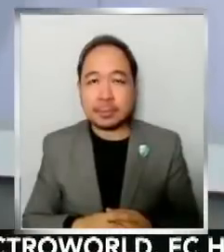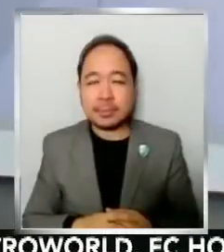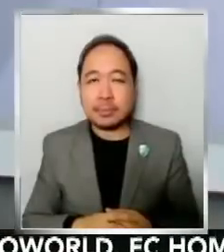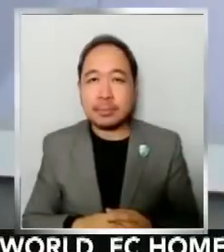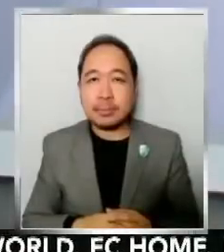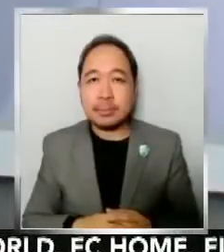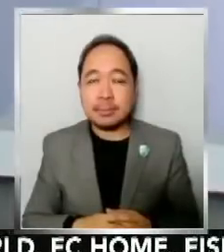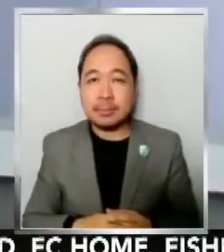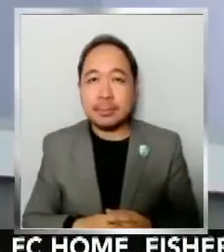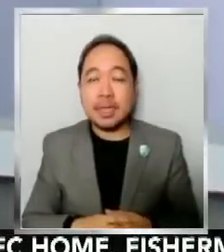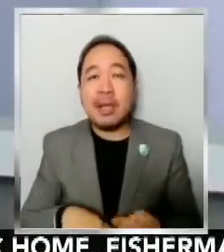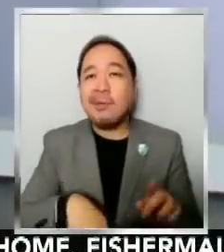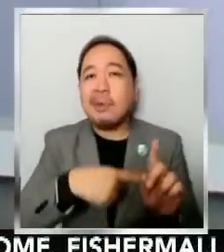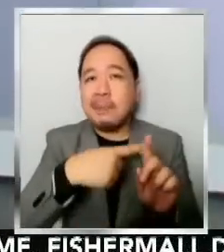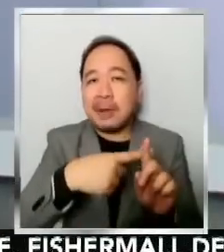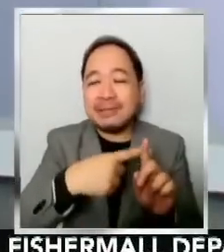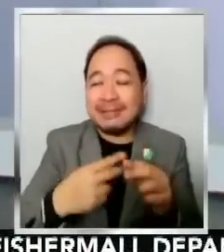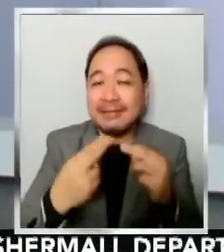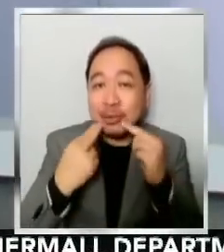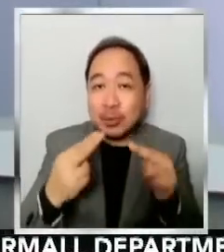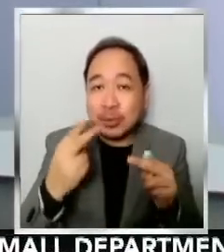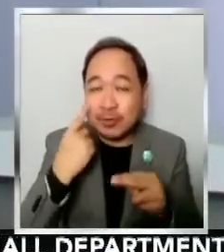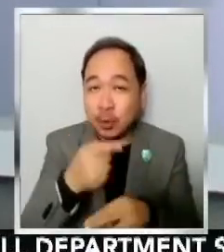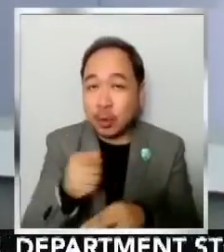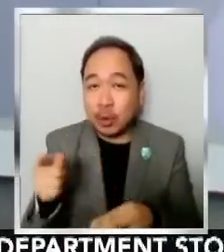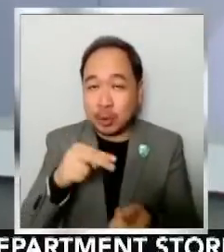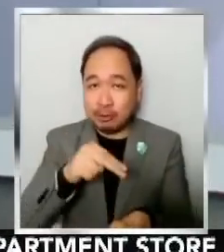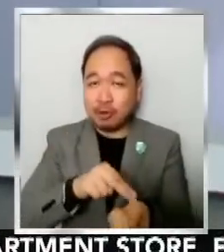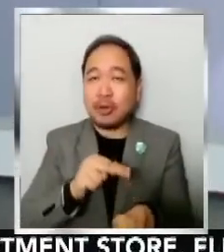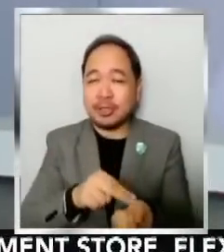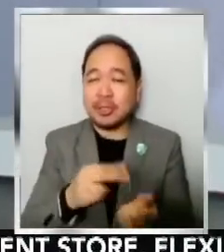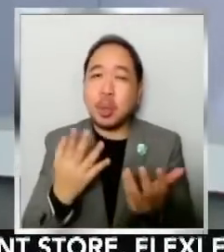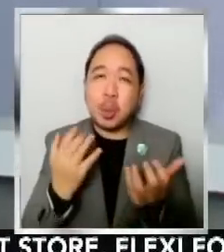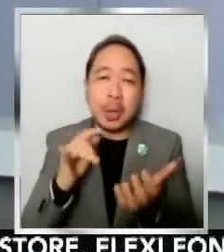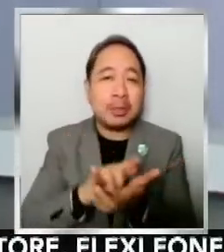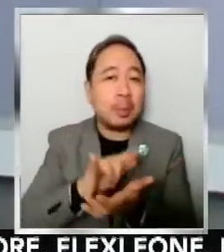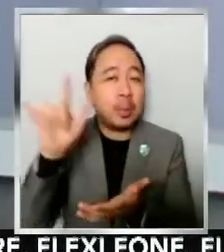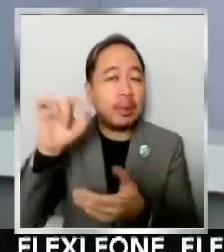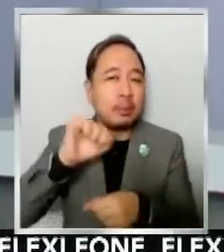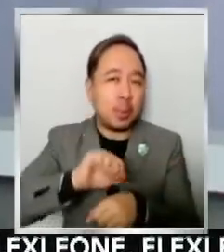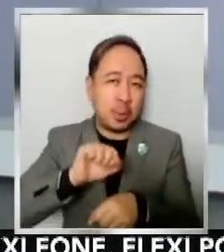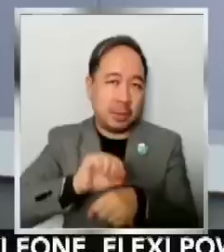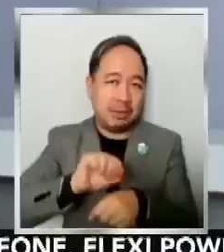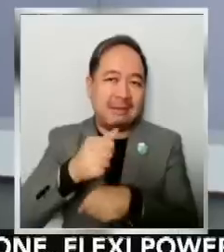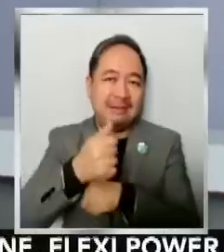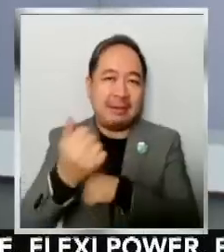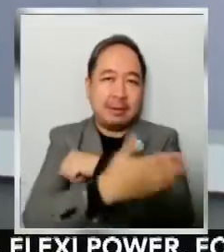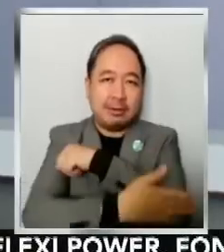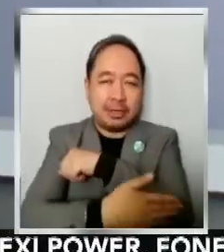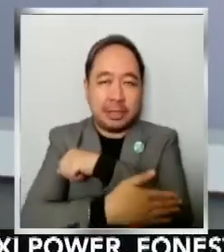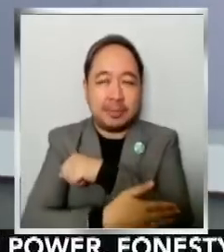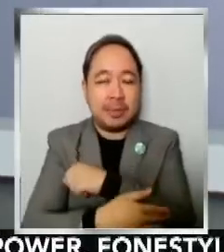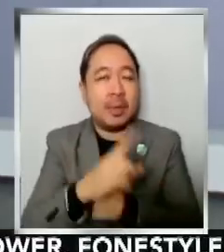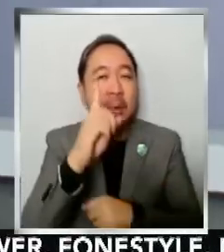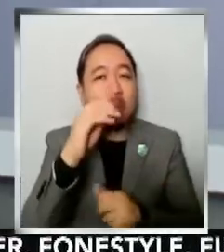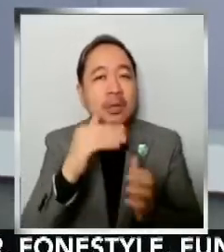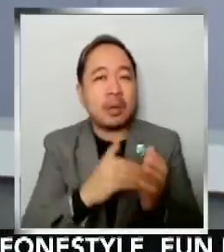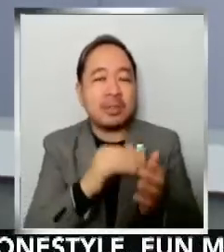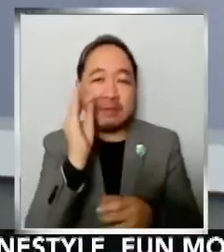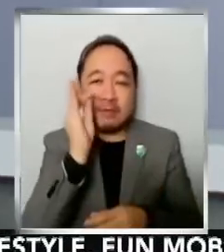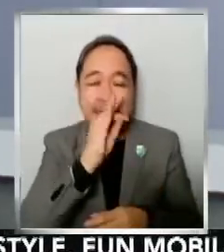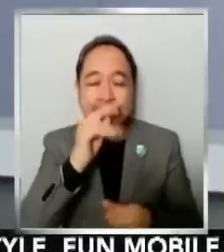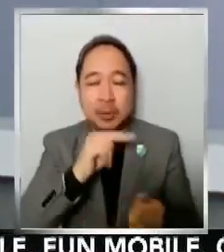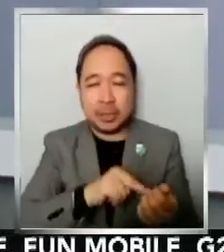Magandang balita naman para sa mga nurse na naghahanap ng oportunidad abroad. 1,000 Pinoy nurse ang kailangan sa